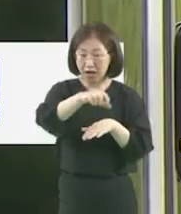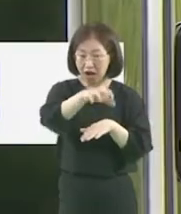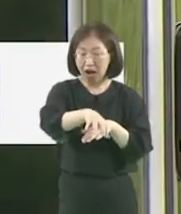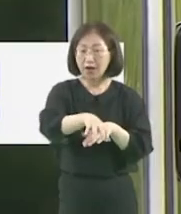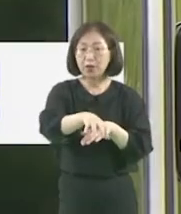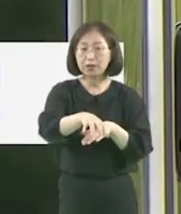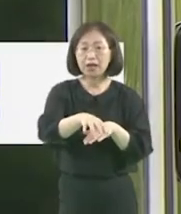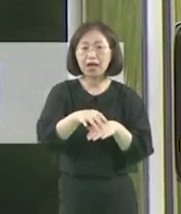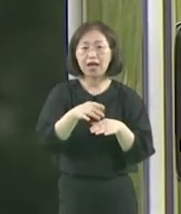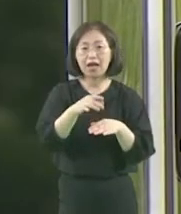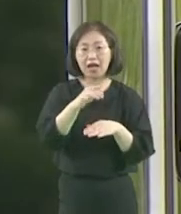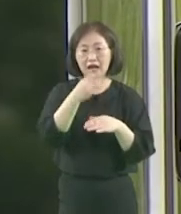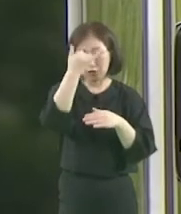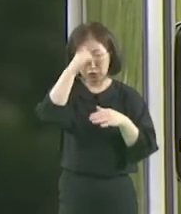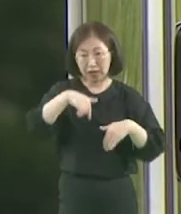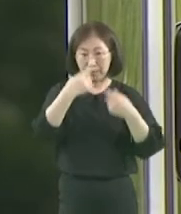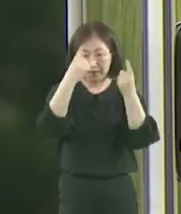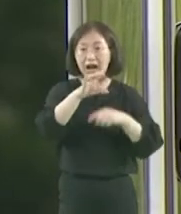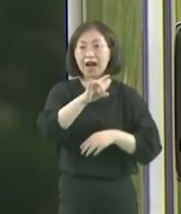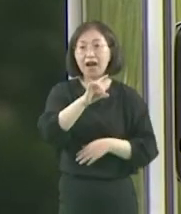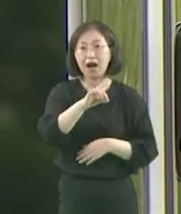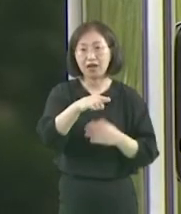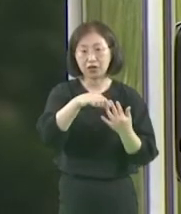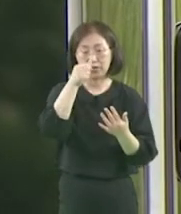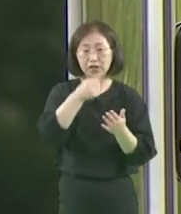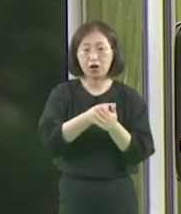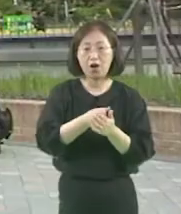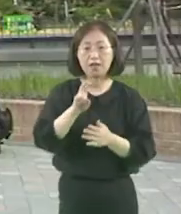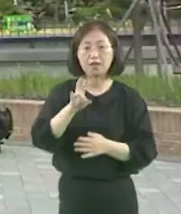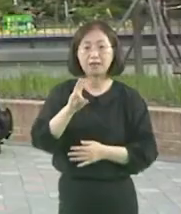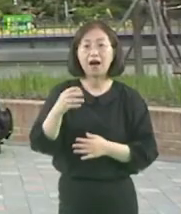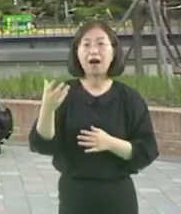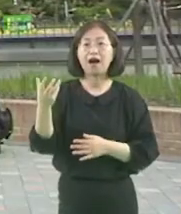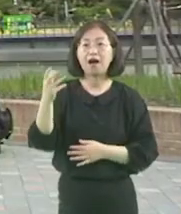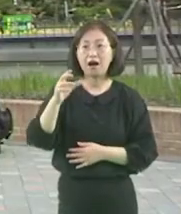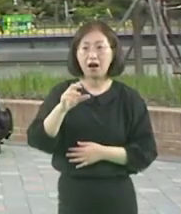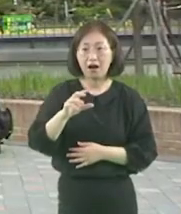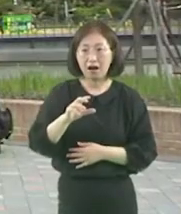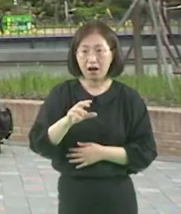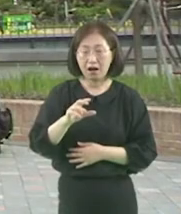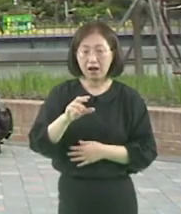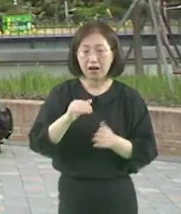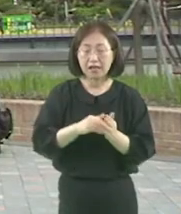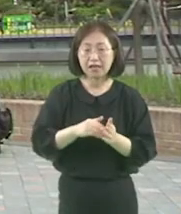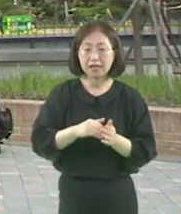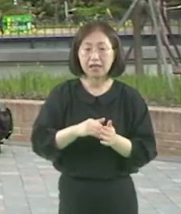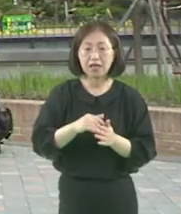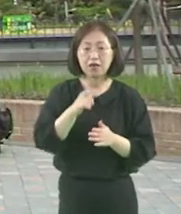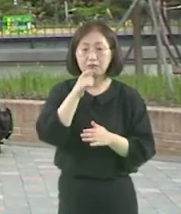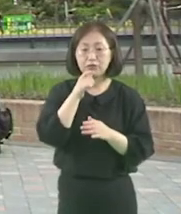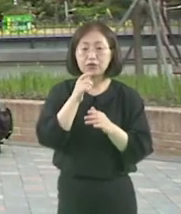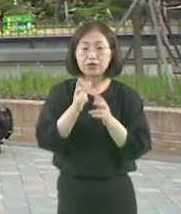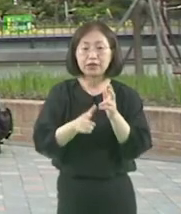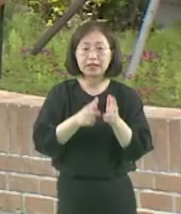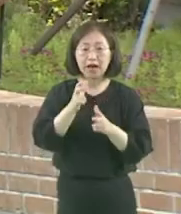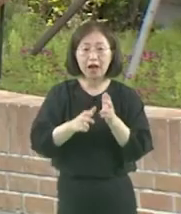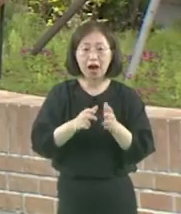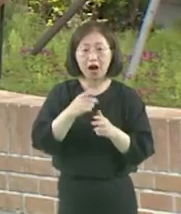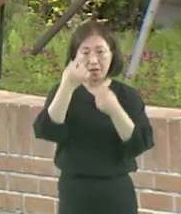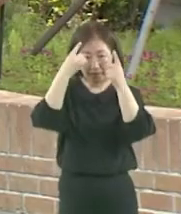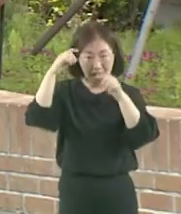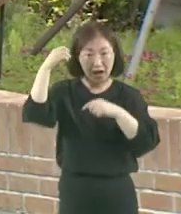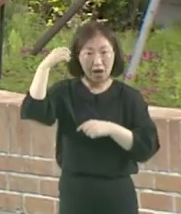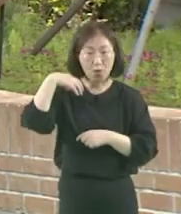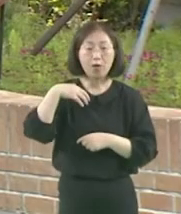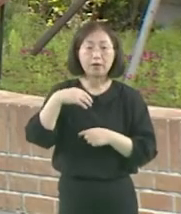선정돼 2024년까지 24억 원의 정부 지원금을 바탕으로 디지털 물산업 학부 대학원 혁신